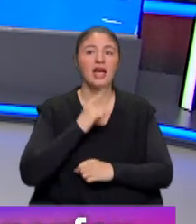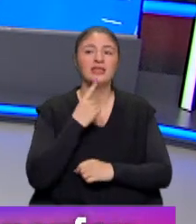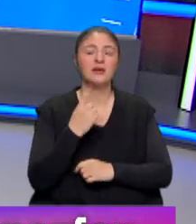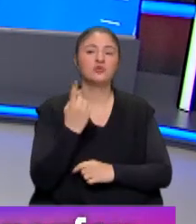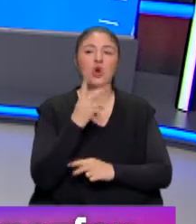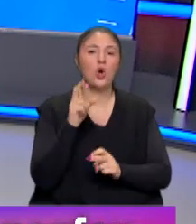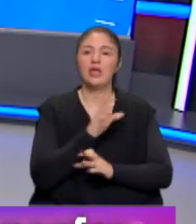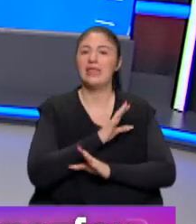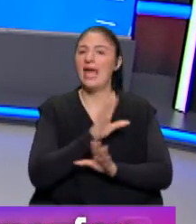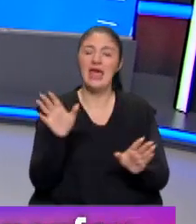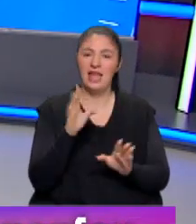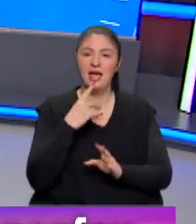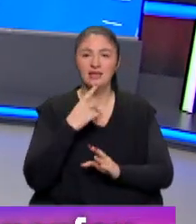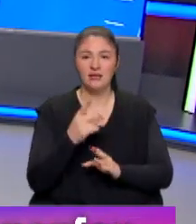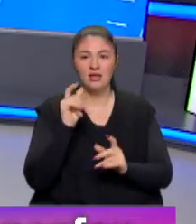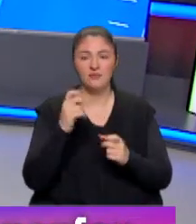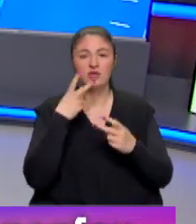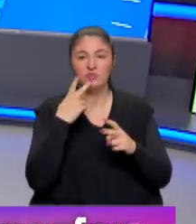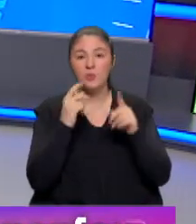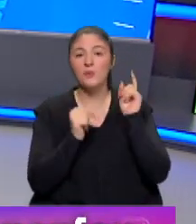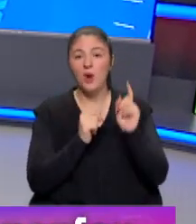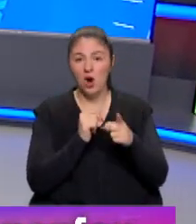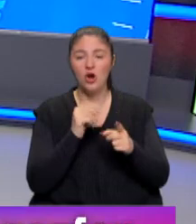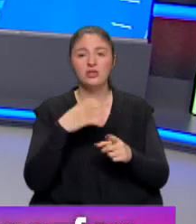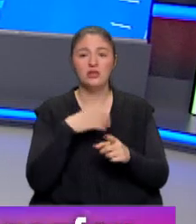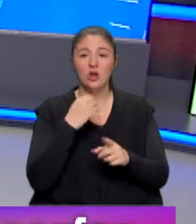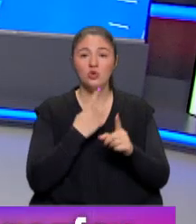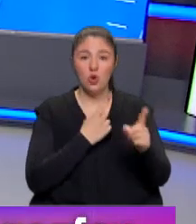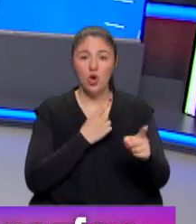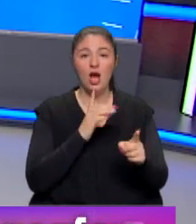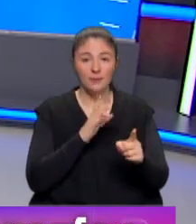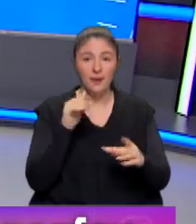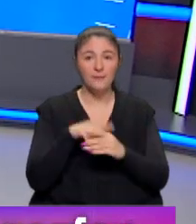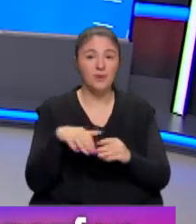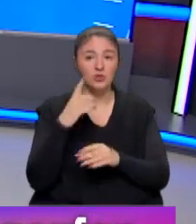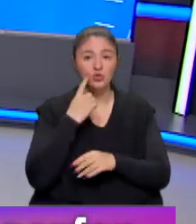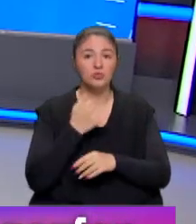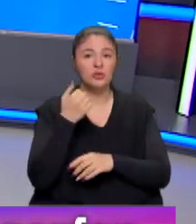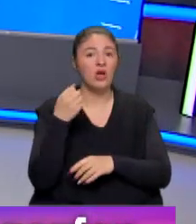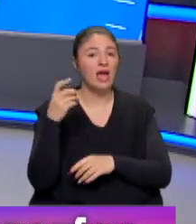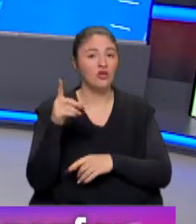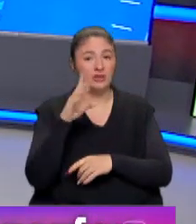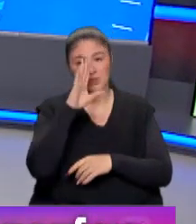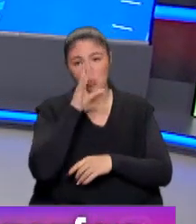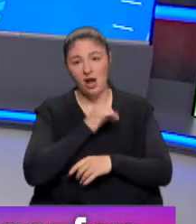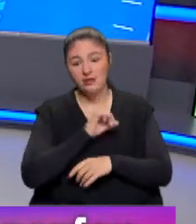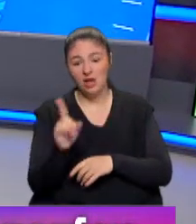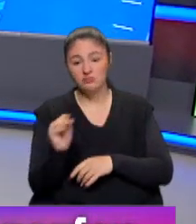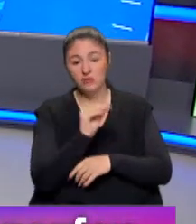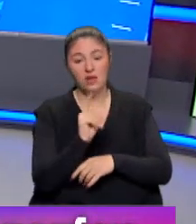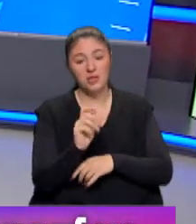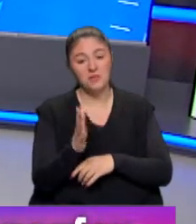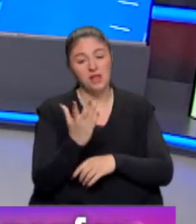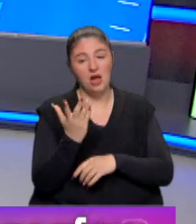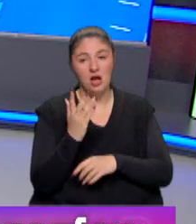bir şey söz konusu değil dedi. Yaptığı açıklama bu. Kendisi öyle söylüyor ama partisi Cumhurbaşkanı Erdoğan İstanbul'a aday gösterirse